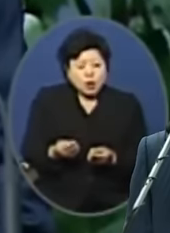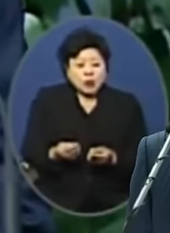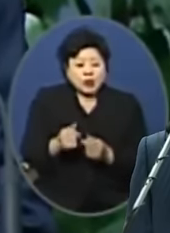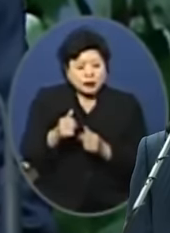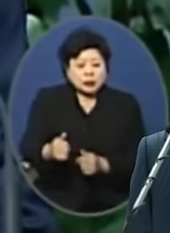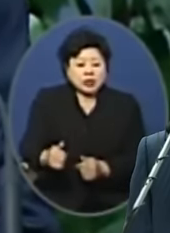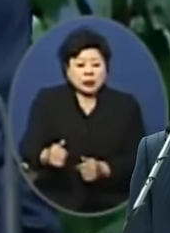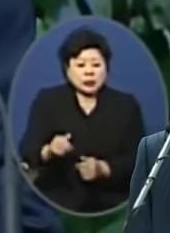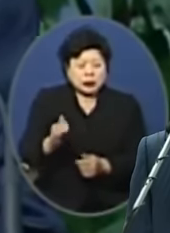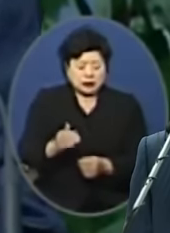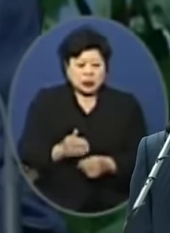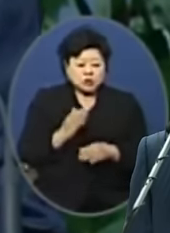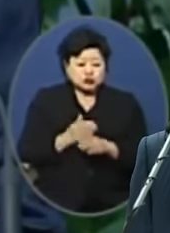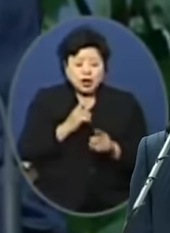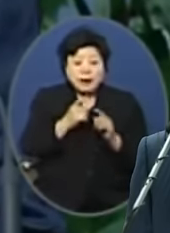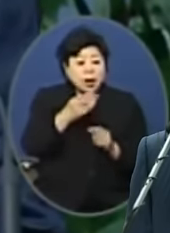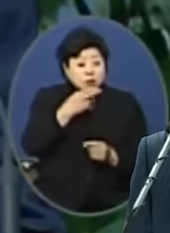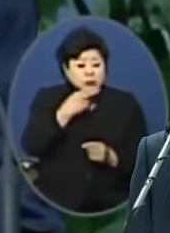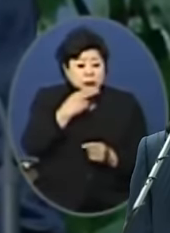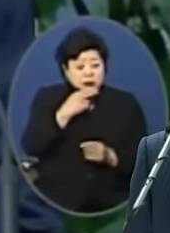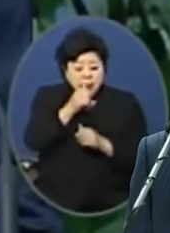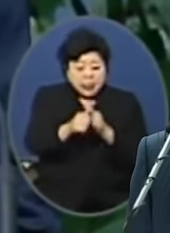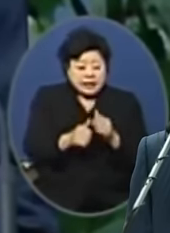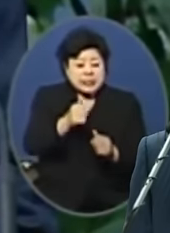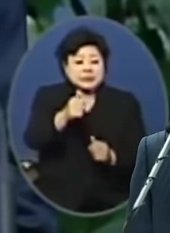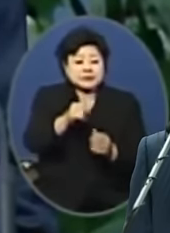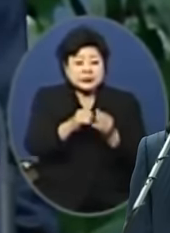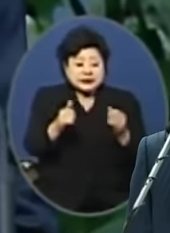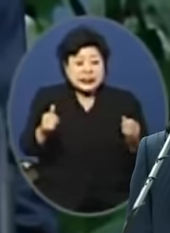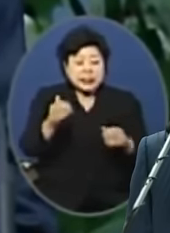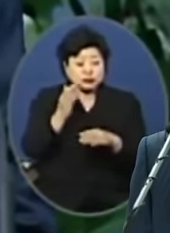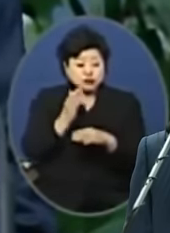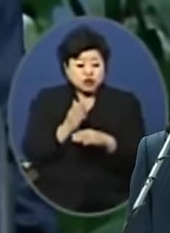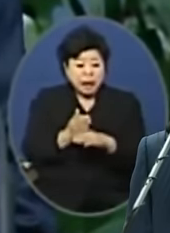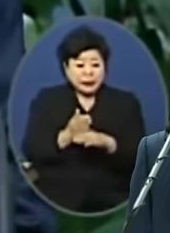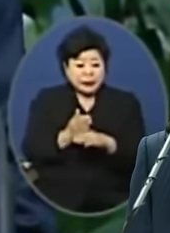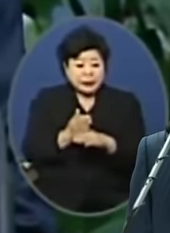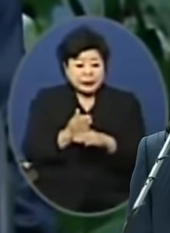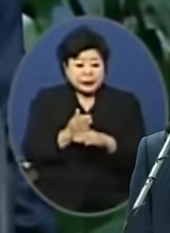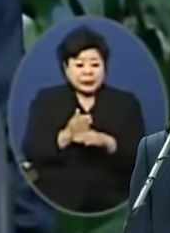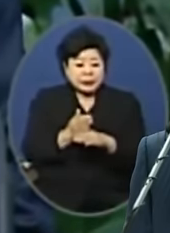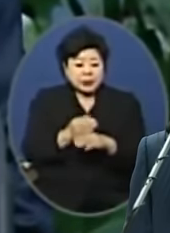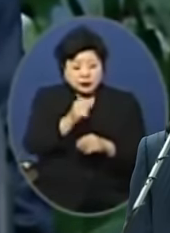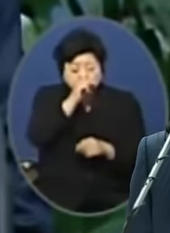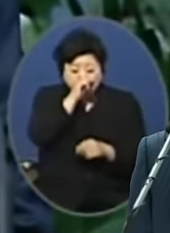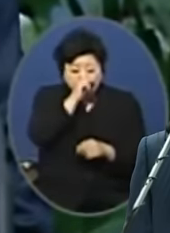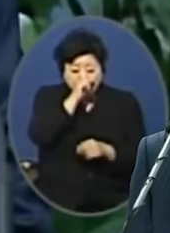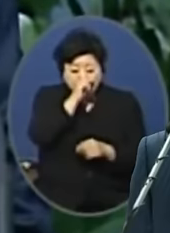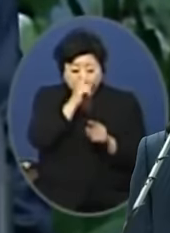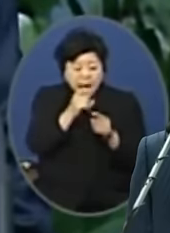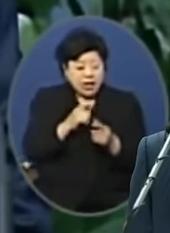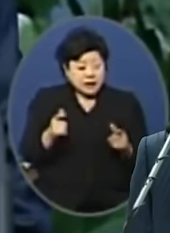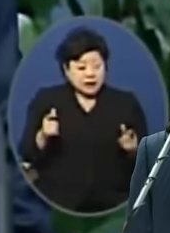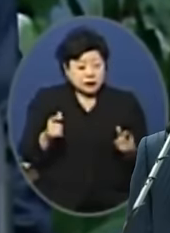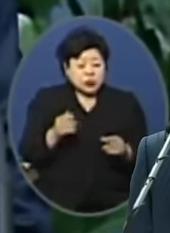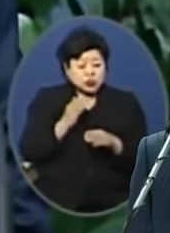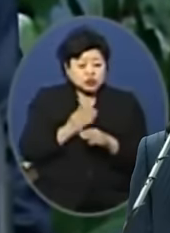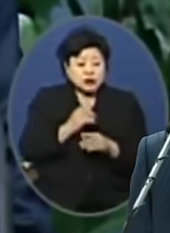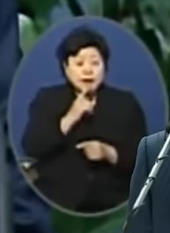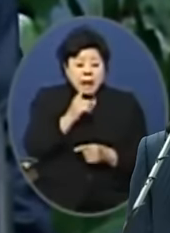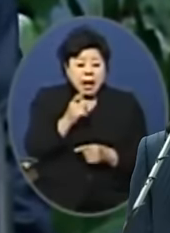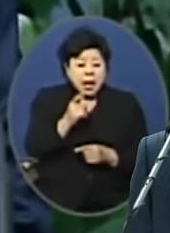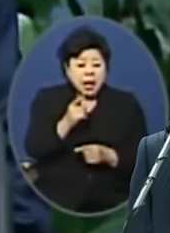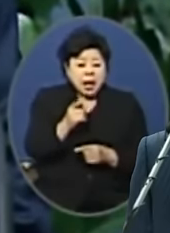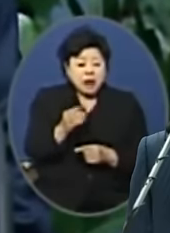따라지 중립적인 말은 없습니다. 하나님과 사람 사이에 나오는 좋은 말 아니고 중간쯤에 있는